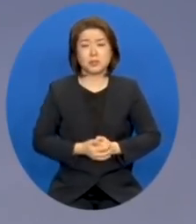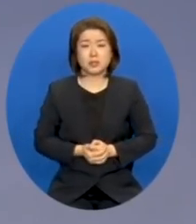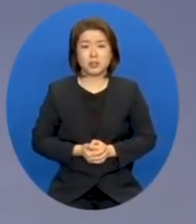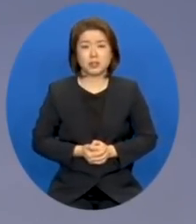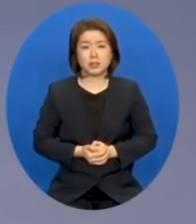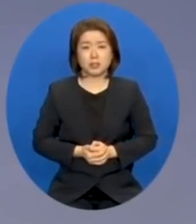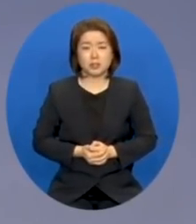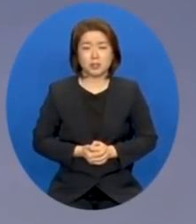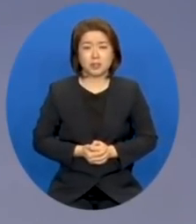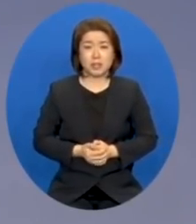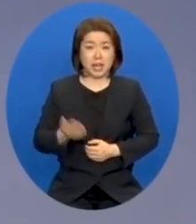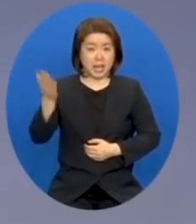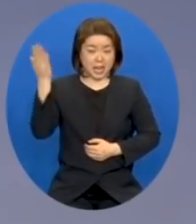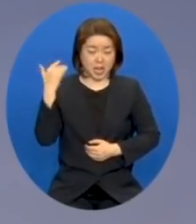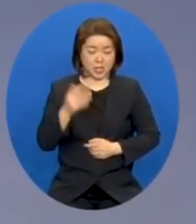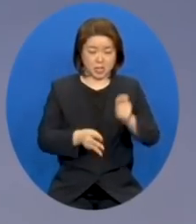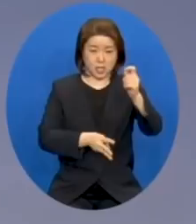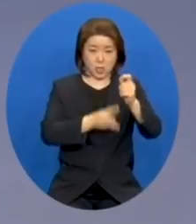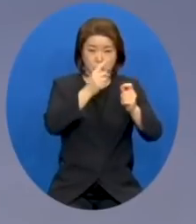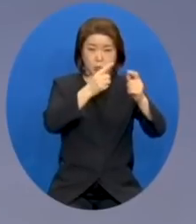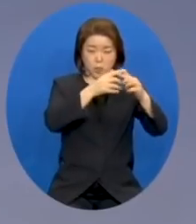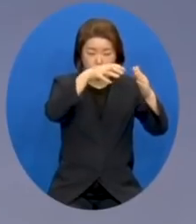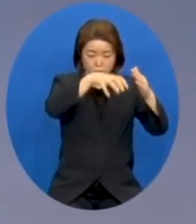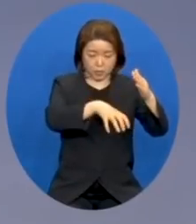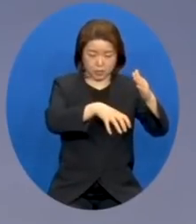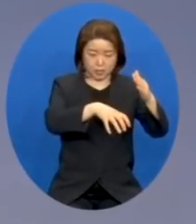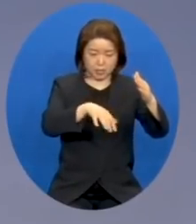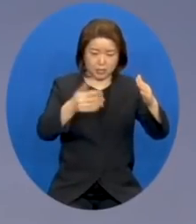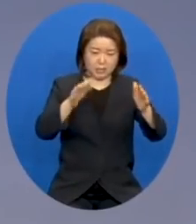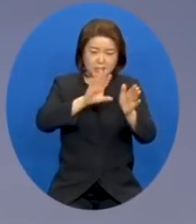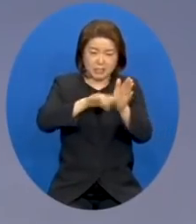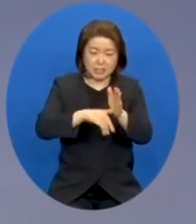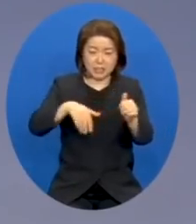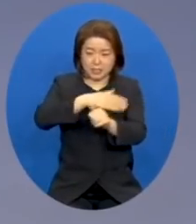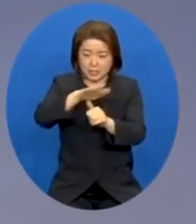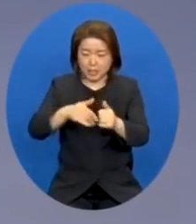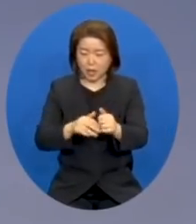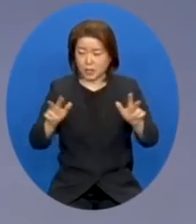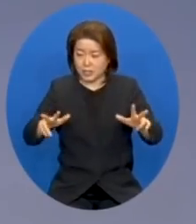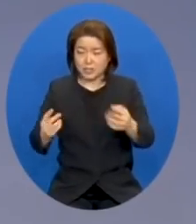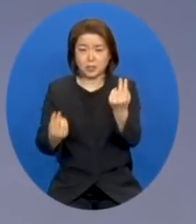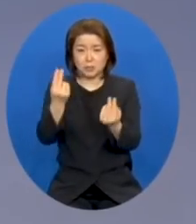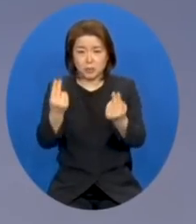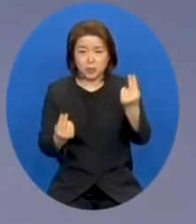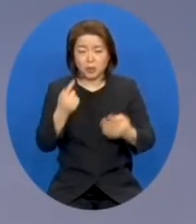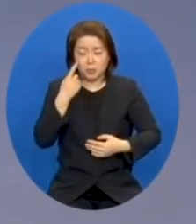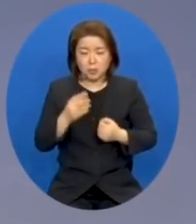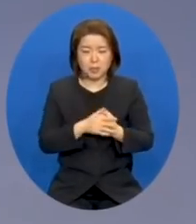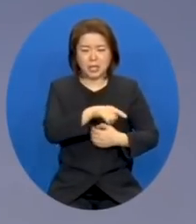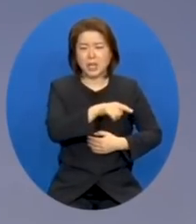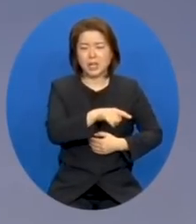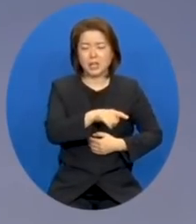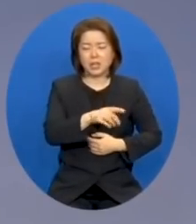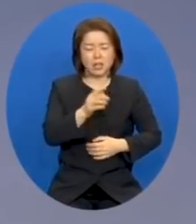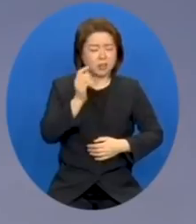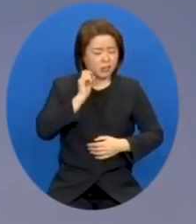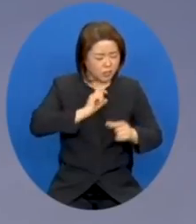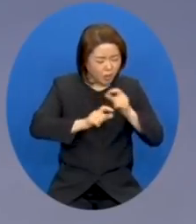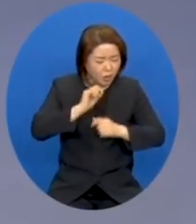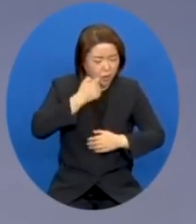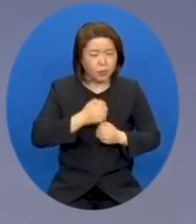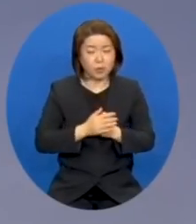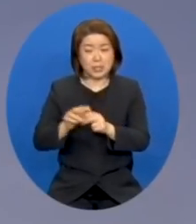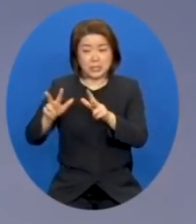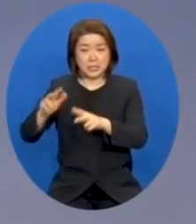고린도 시대의 그때 상황은 지금과 비교해서 말할 수 없이 어려웠던 됩니다 지금도